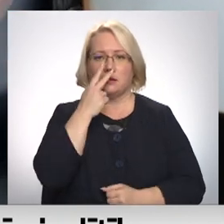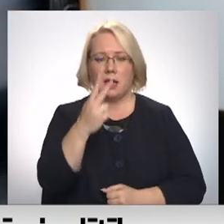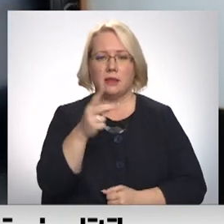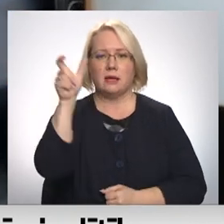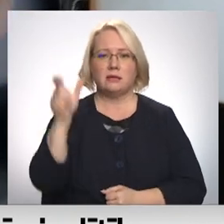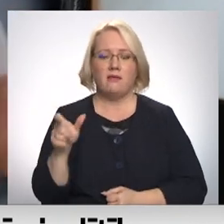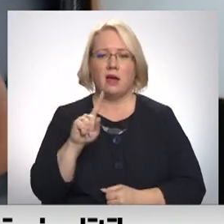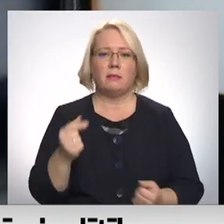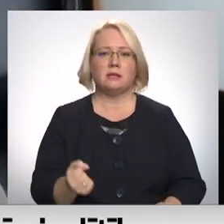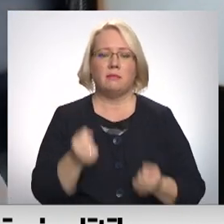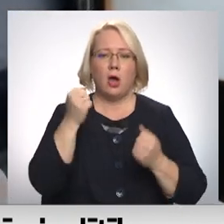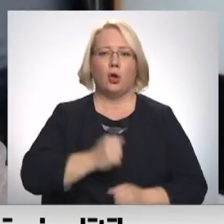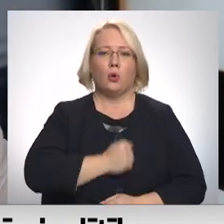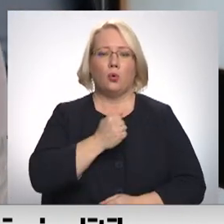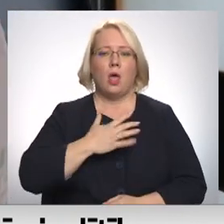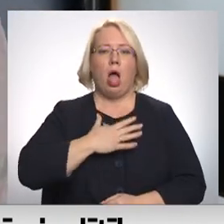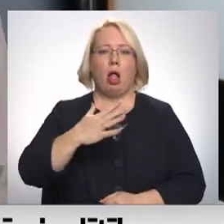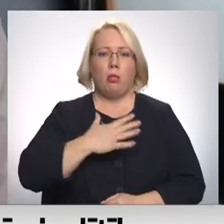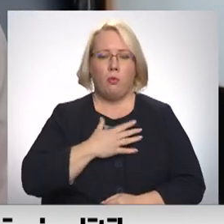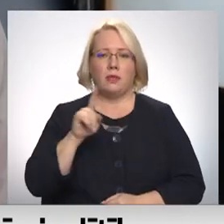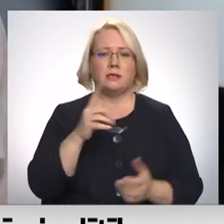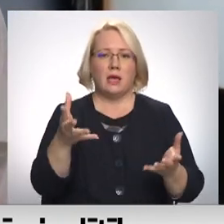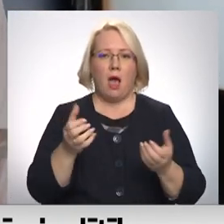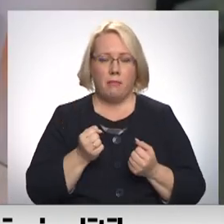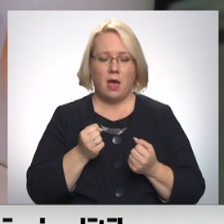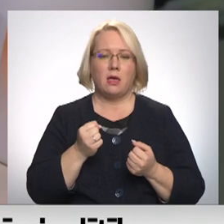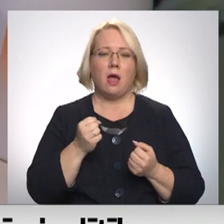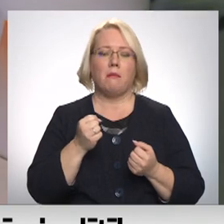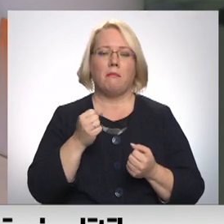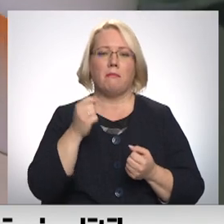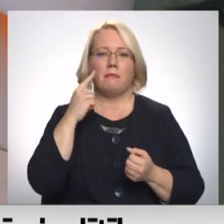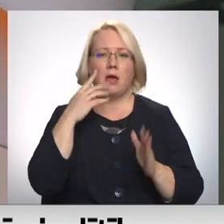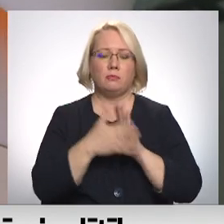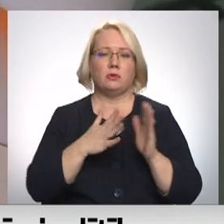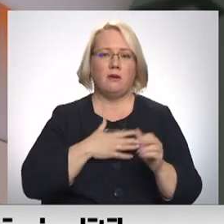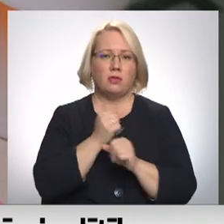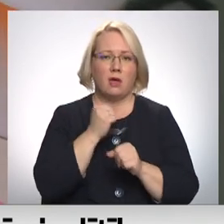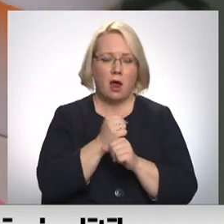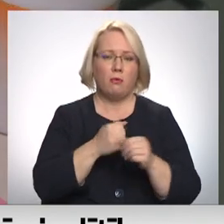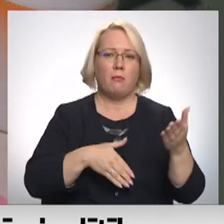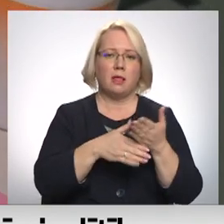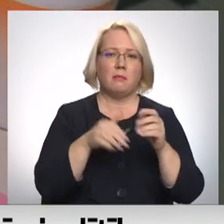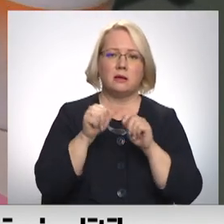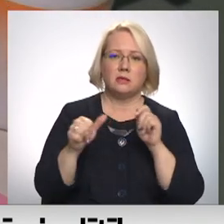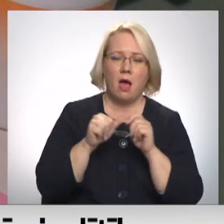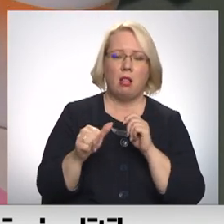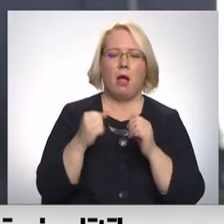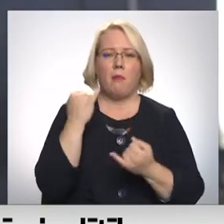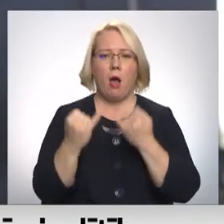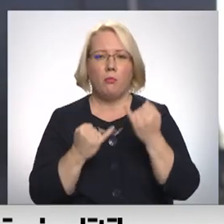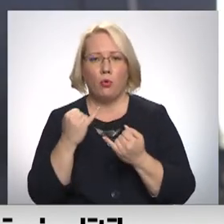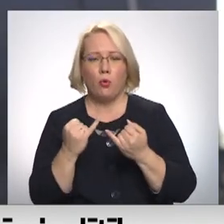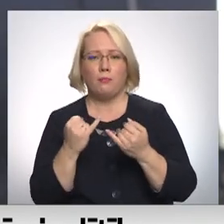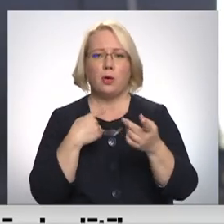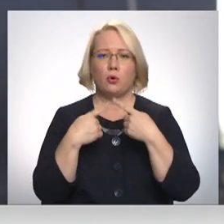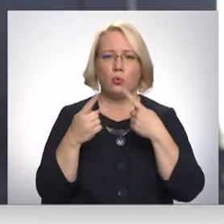elpot, bet tas ir jāpieņem un tas ir jāsaprot un daram savu darbu, mēģinam palīdzēt ar medikamentiem, ar aprūpi,